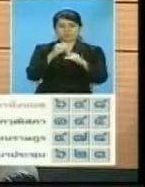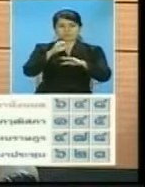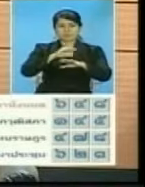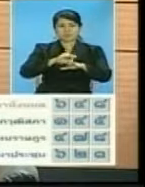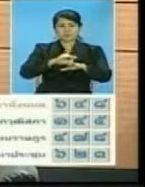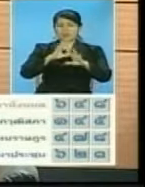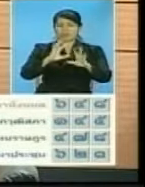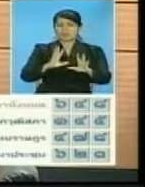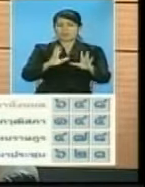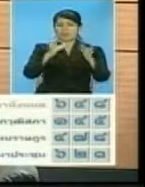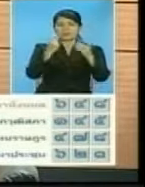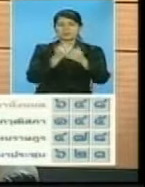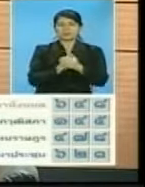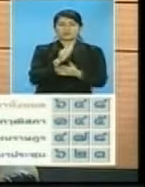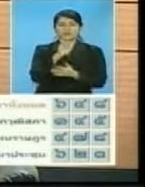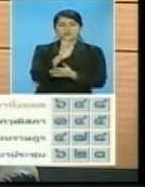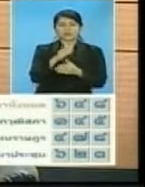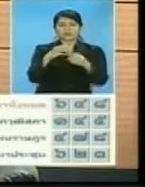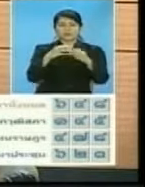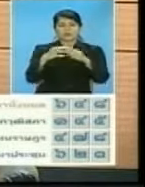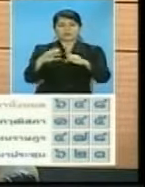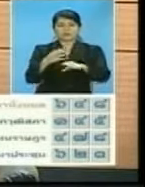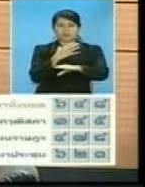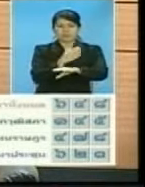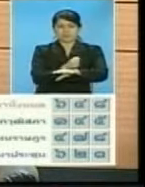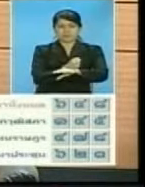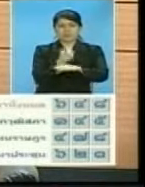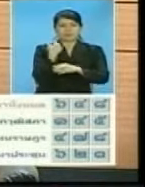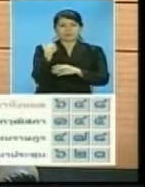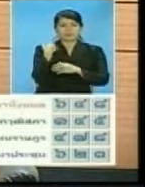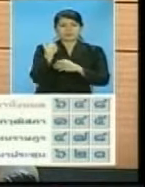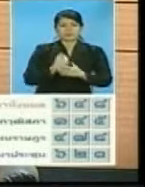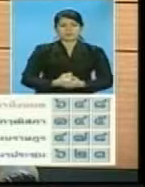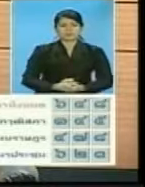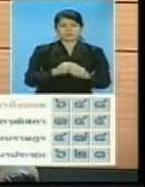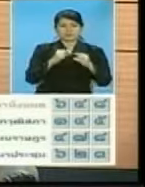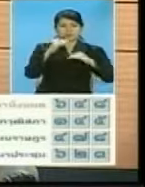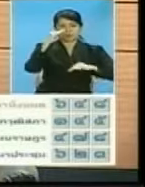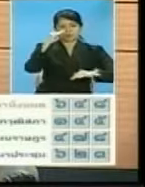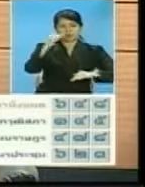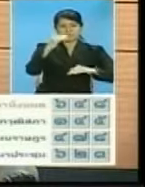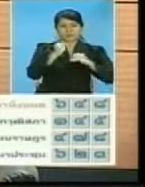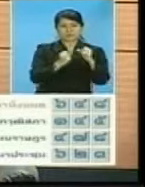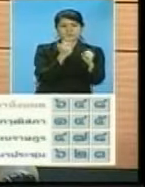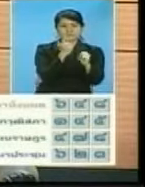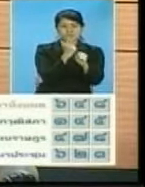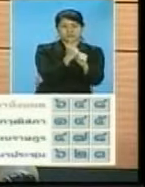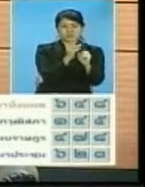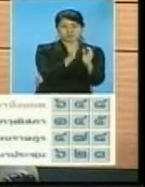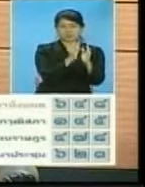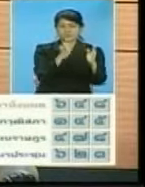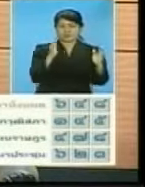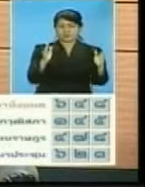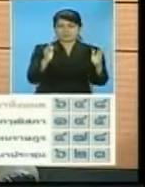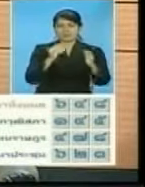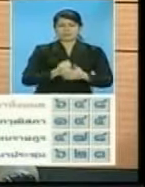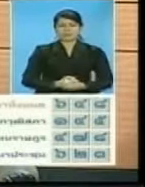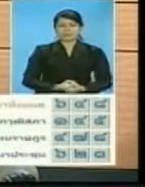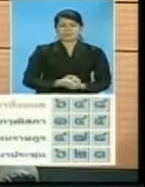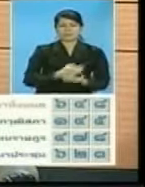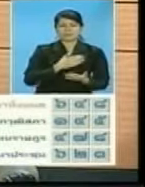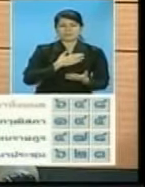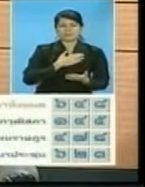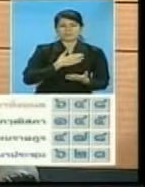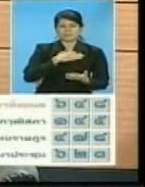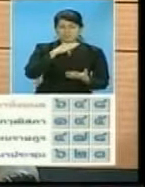และดำรงตำแหน่งใดๆในพรรคการเมืองมาแล้วยังไม่เกิน3ปีครับท่านประธานครับตรงนี้แหละมี